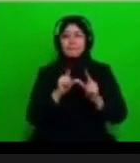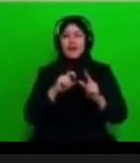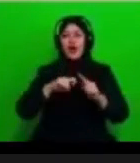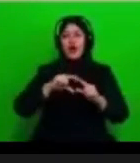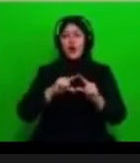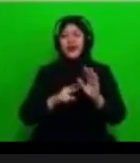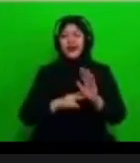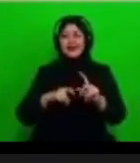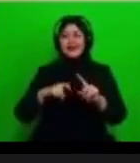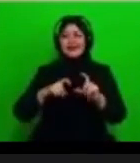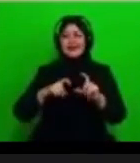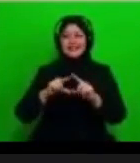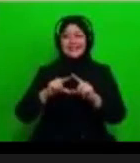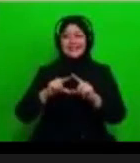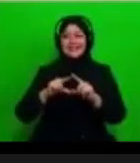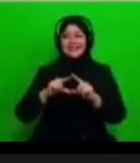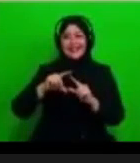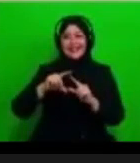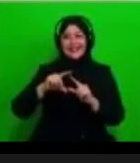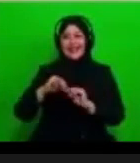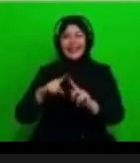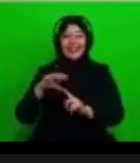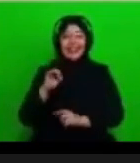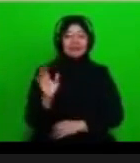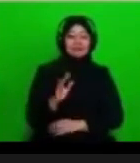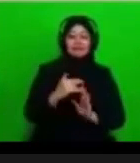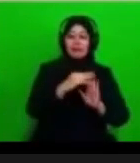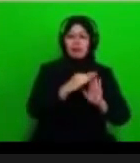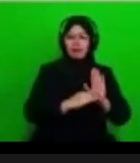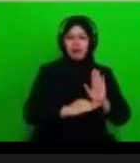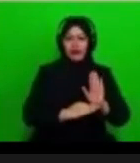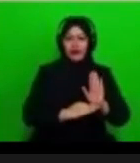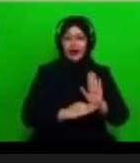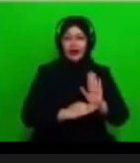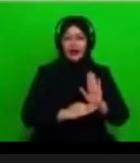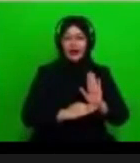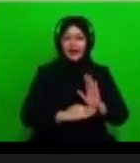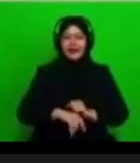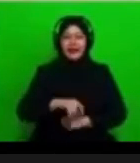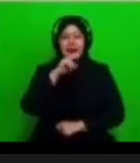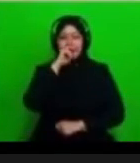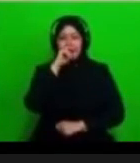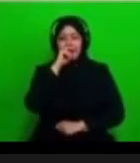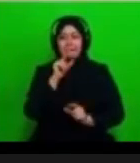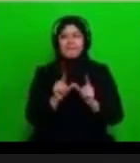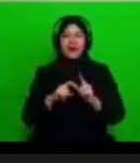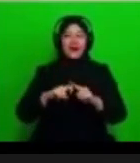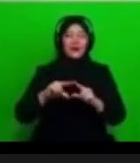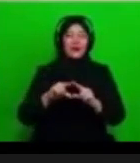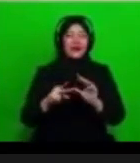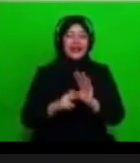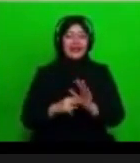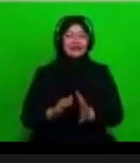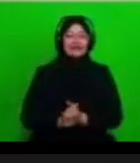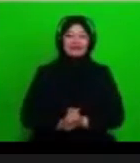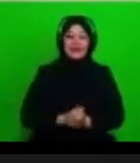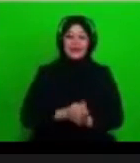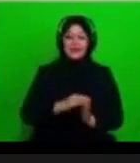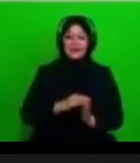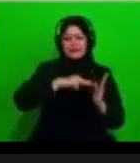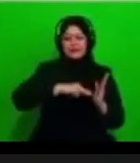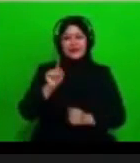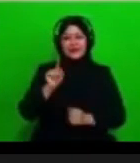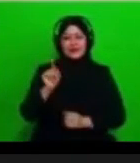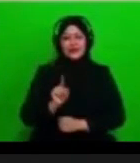Wikan Sakarinto. Langsung saja kita bacakan profil dari Bapak Wikan. Sebelum kita sapa, kita bacakan terlebih